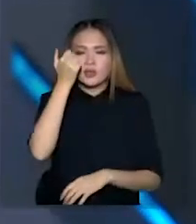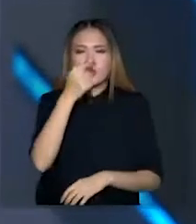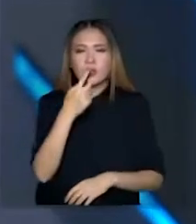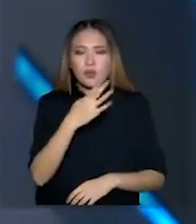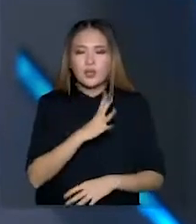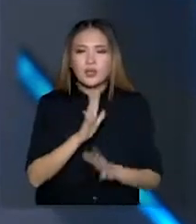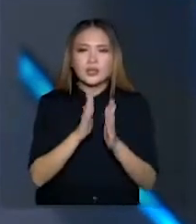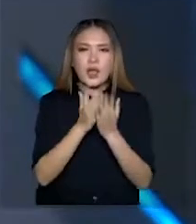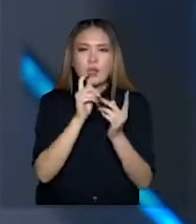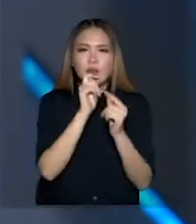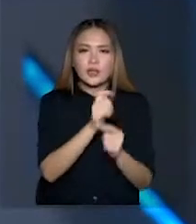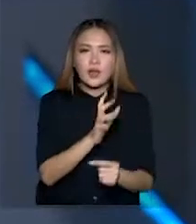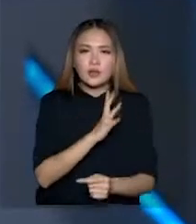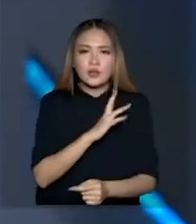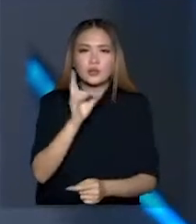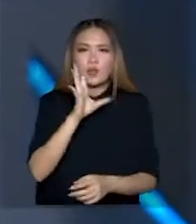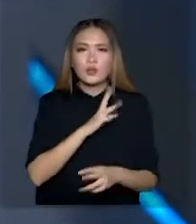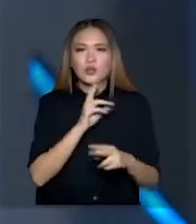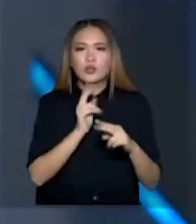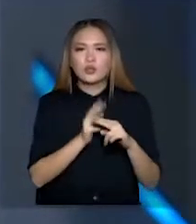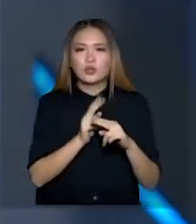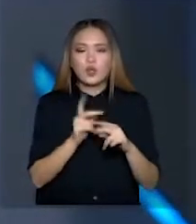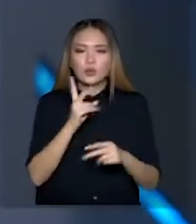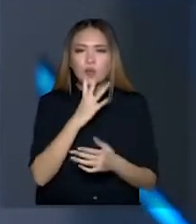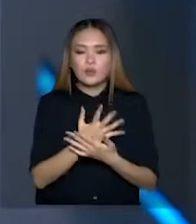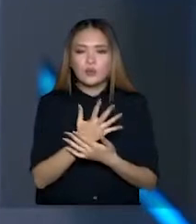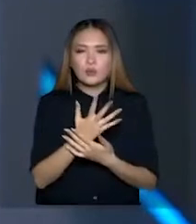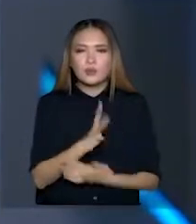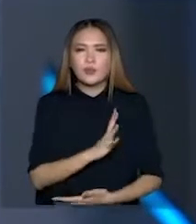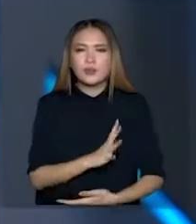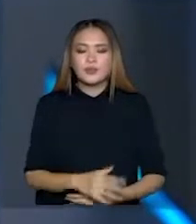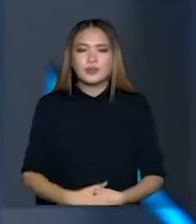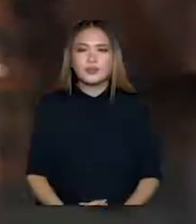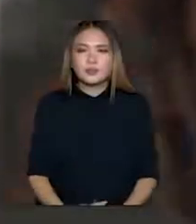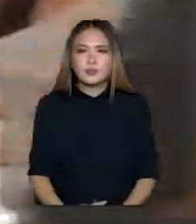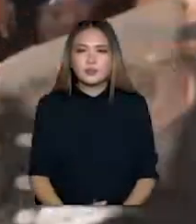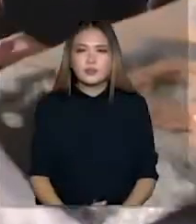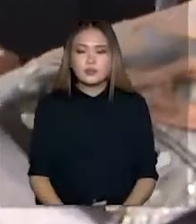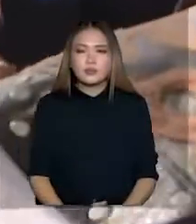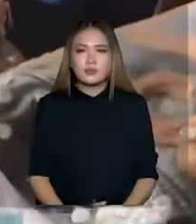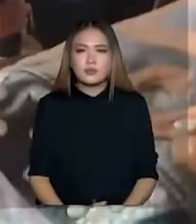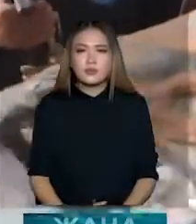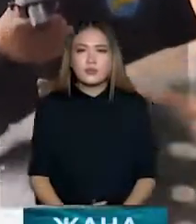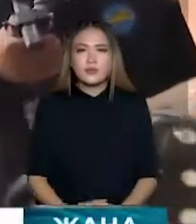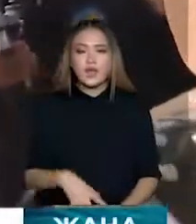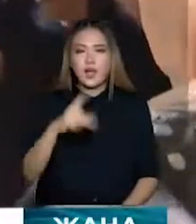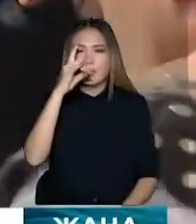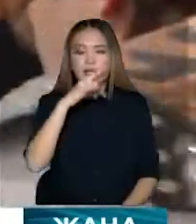бірі кітап сыйлады, енді бірі темірден түйін түйіп өнерін көрсетті. Темірден қазақ елінің